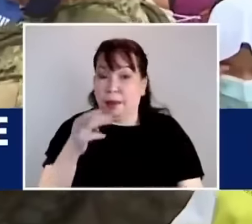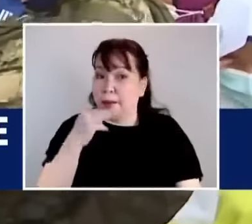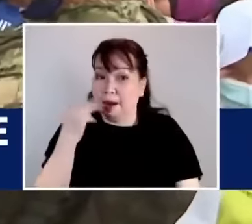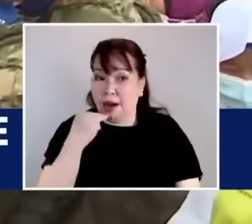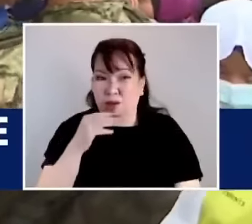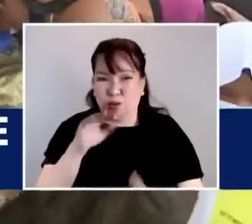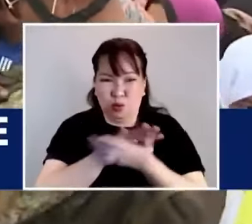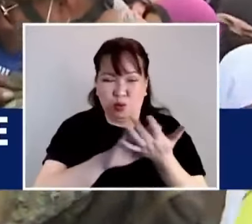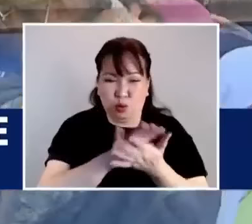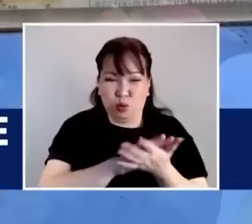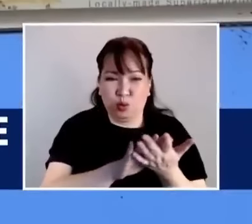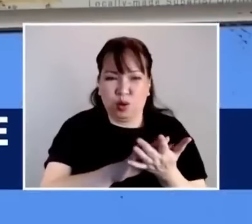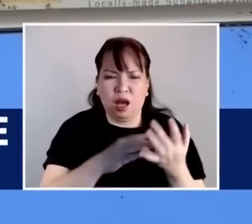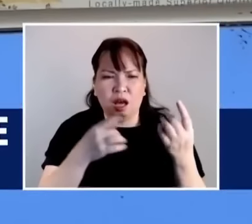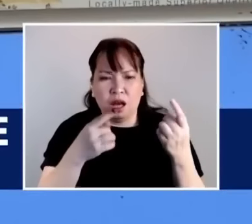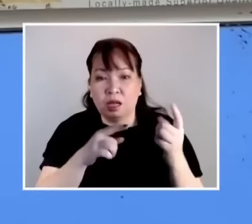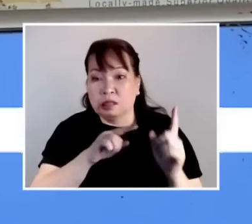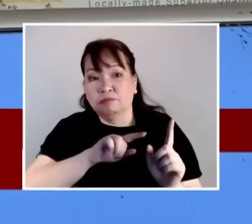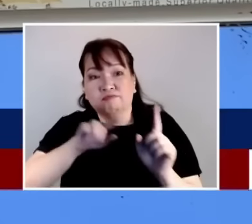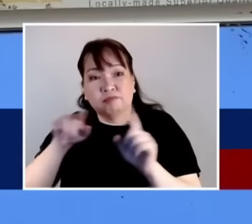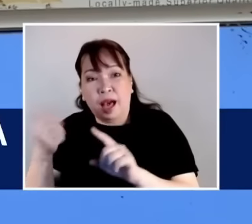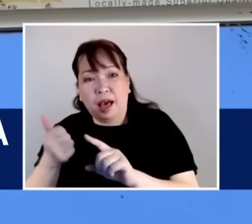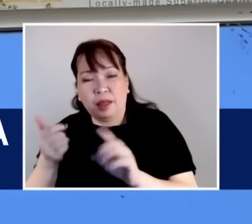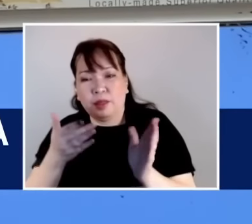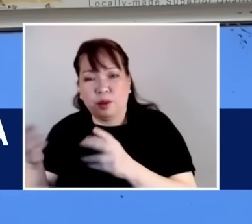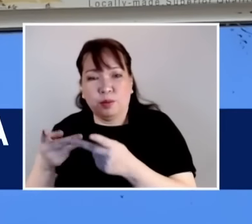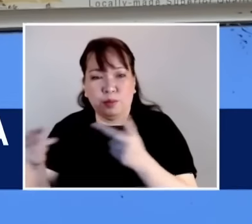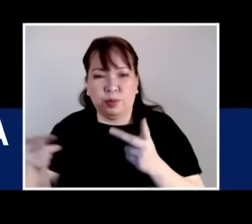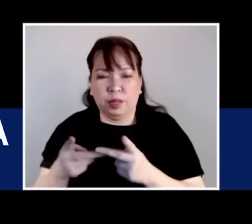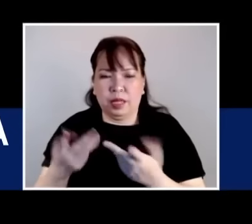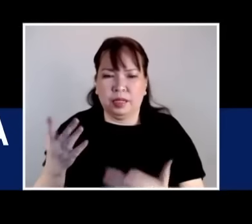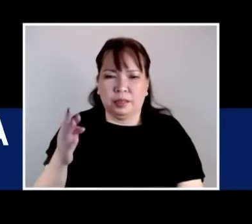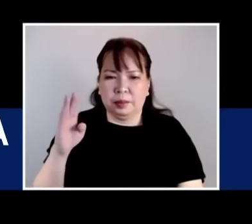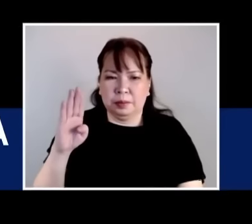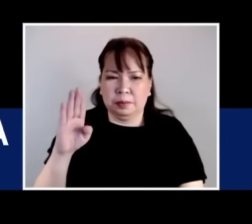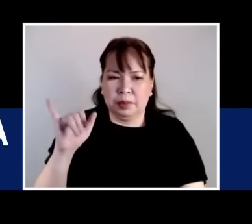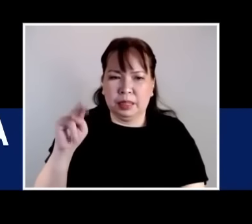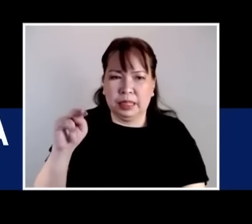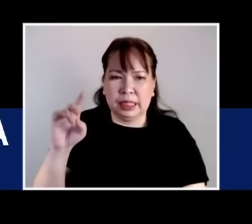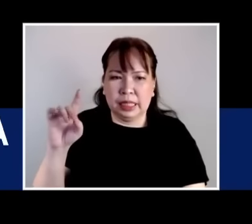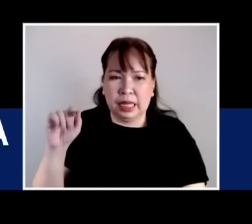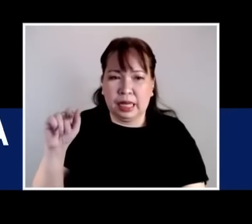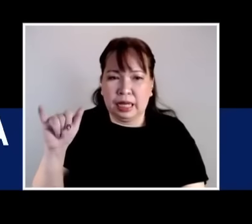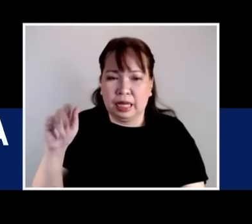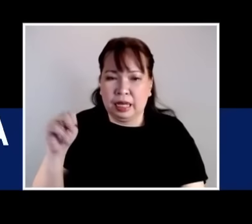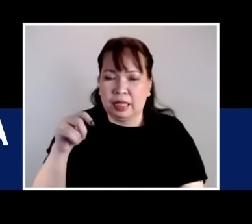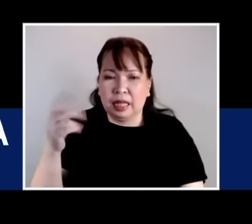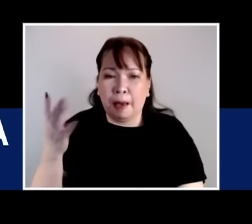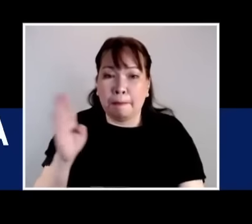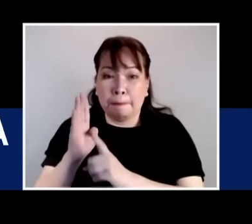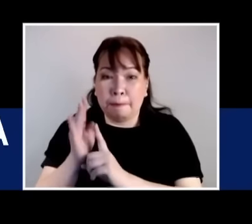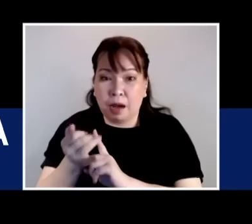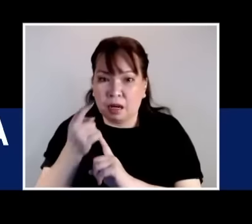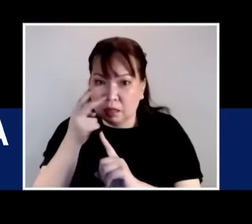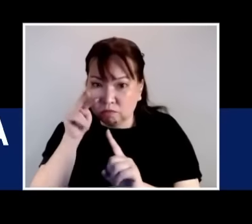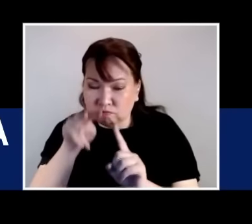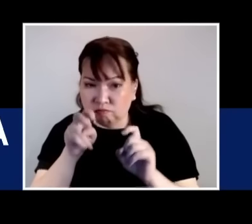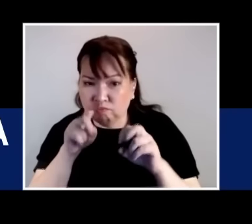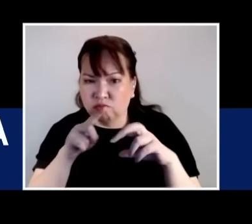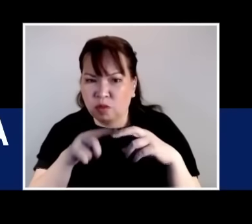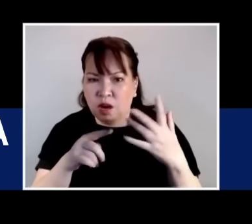sa karahasan na uwi naman ang halalan sa bayan ng Binidayan. Kuha ito sa barangay Magunaya kung saan sinira ang 1